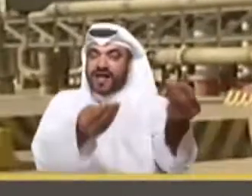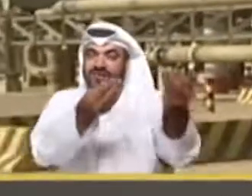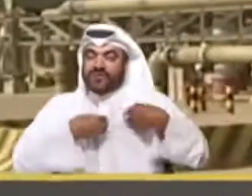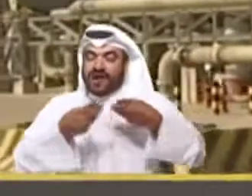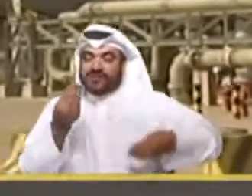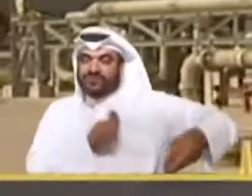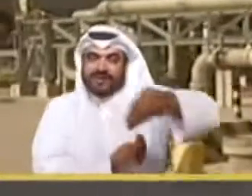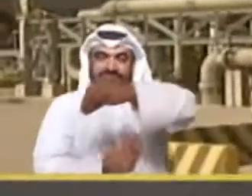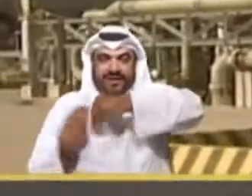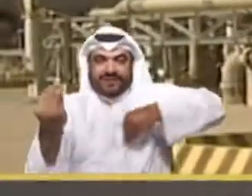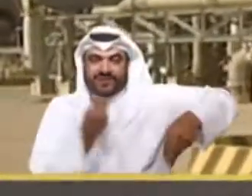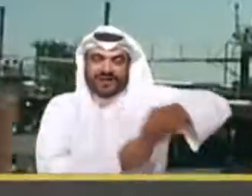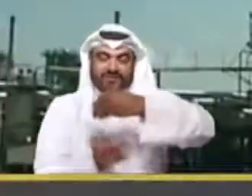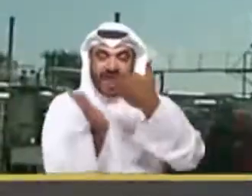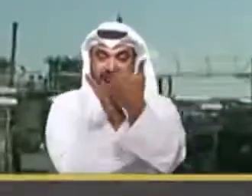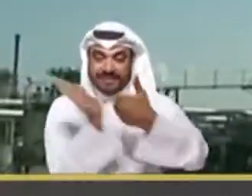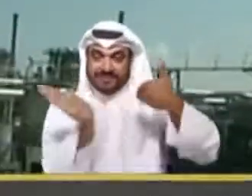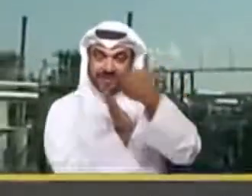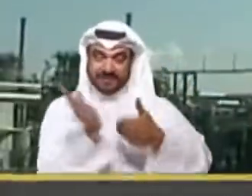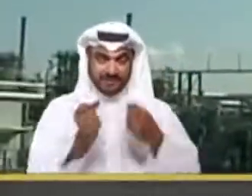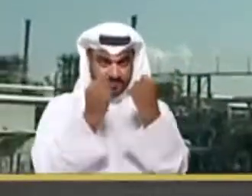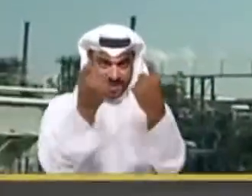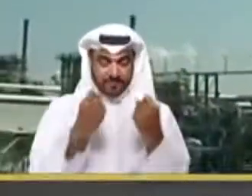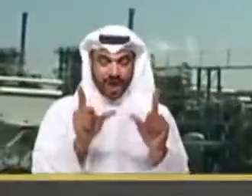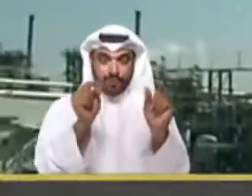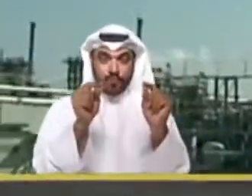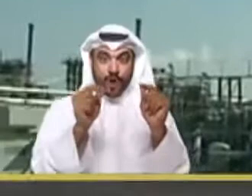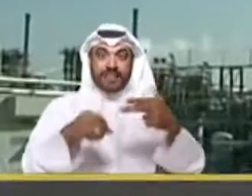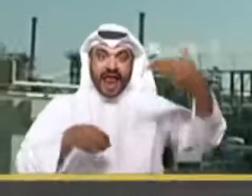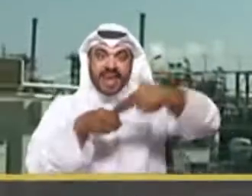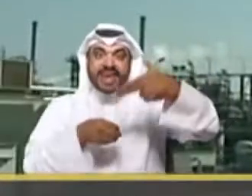المرجوة، مشيرا إلى أنها مصممة لتكرير النفط الخام